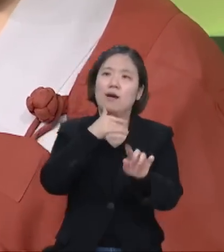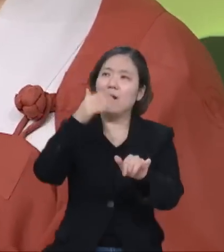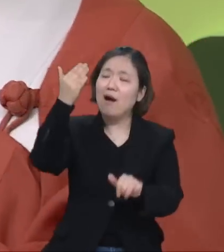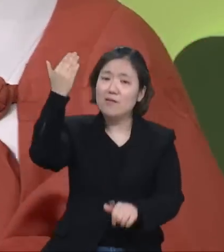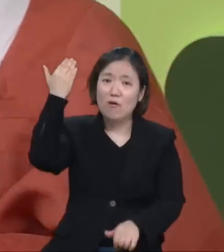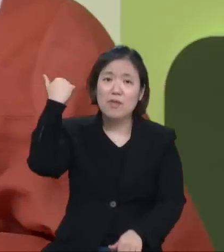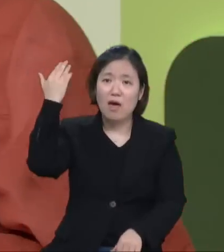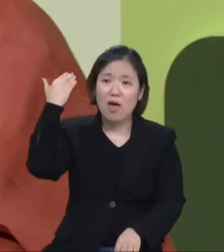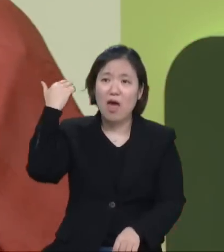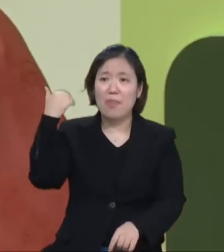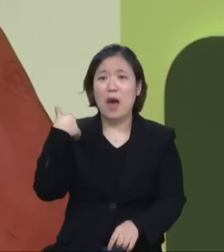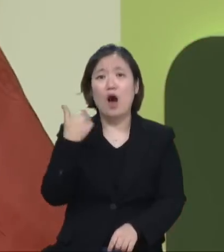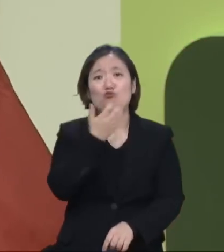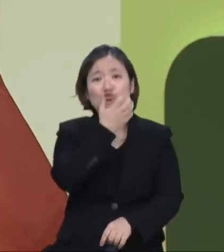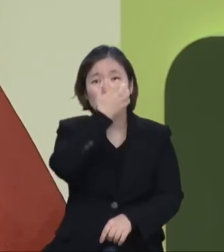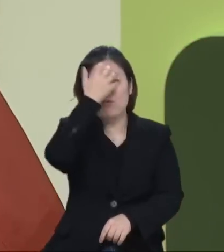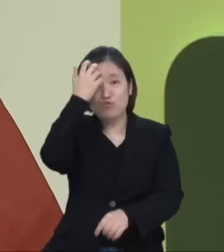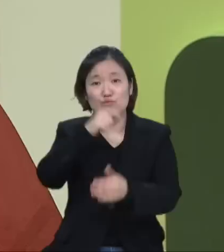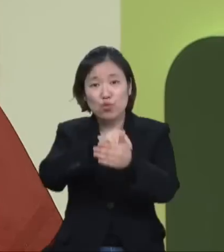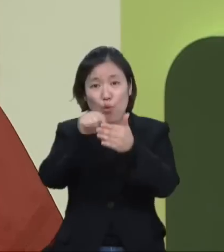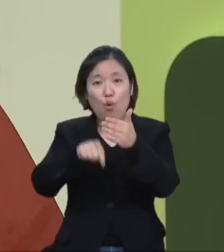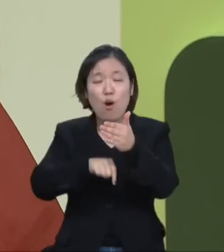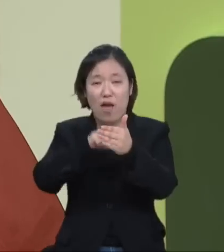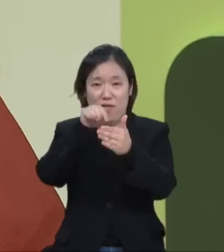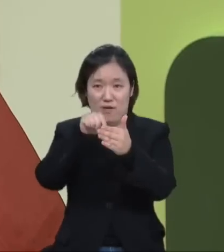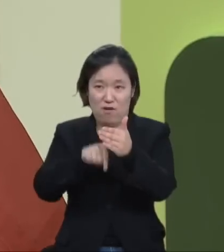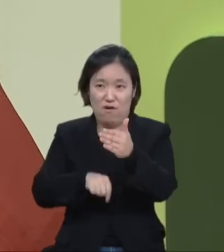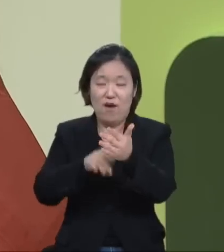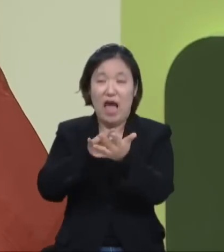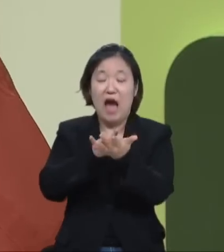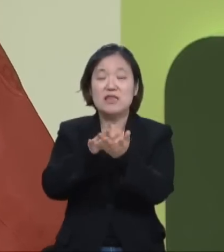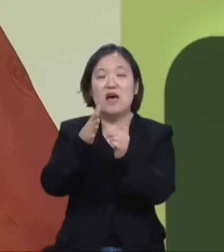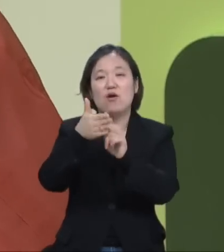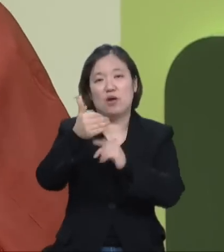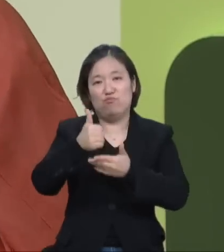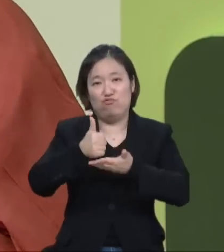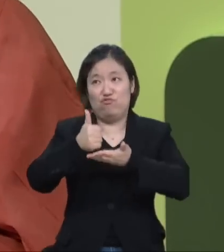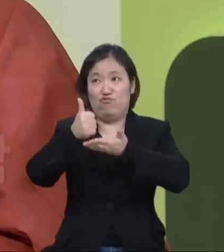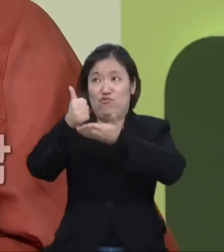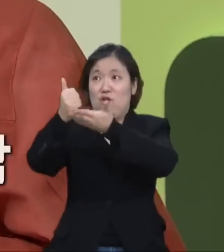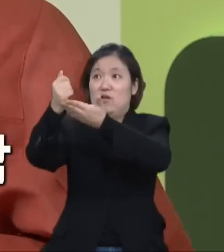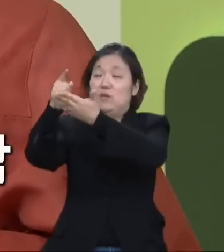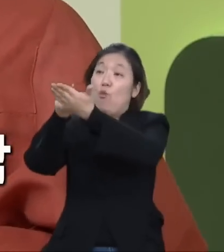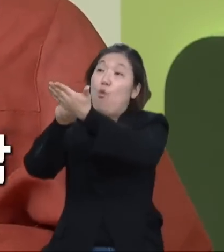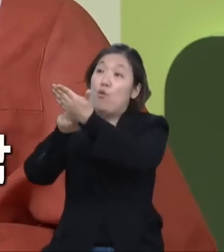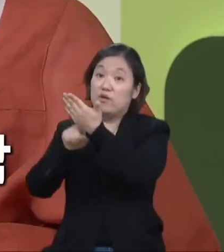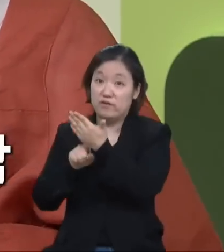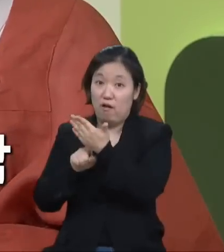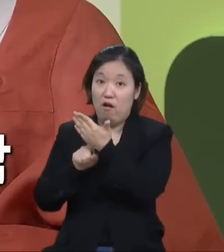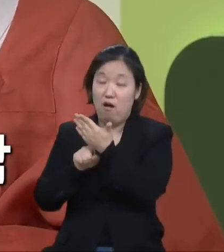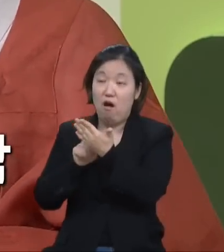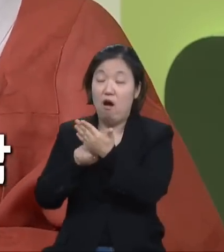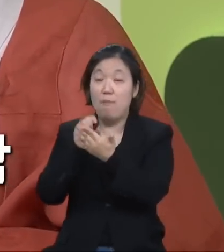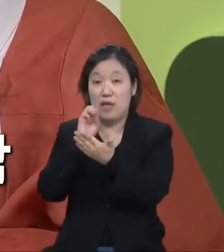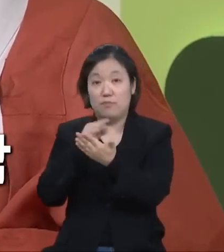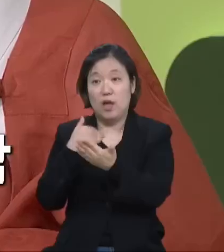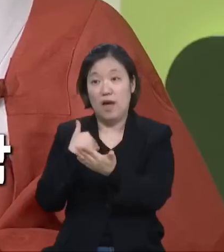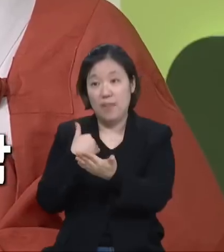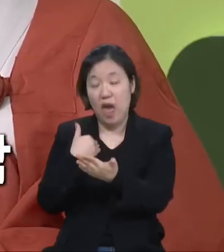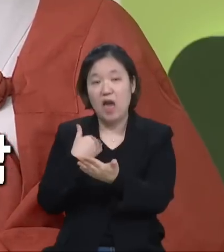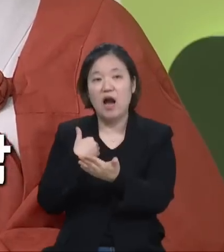그때 꿈에서 약사여래 부처님이 나오셔서 내가 너를 수술해 줄